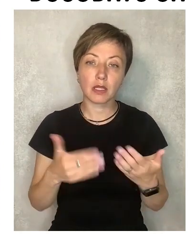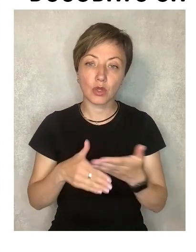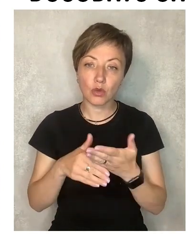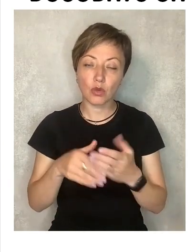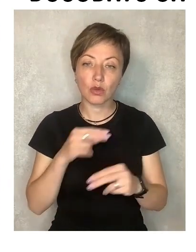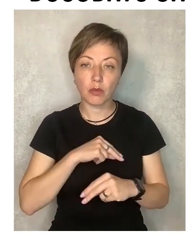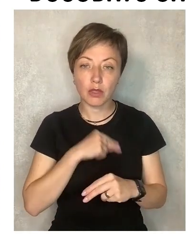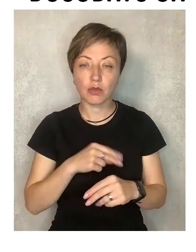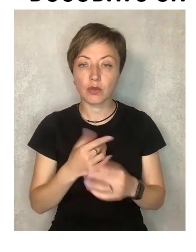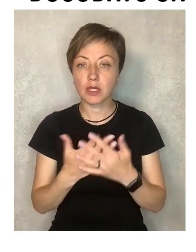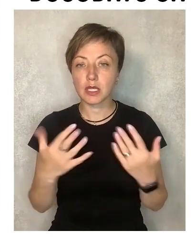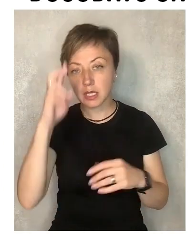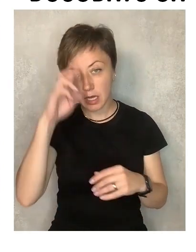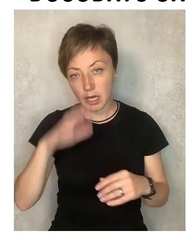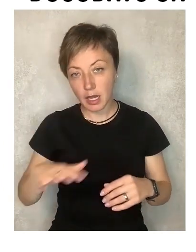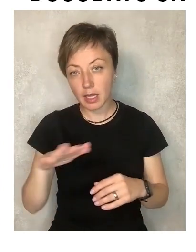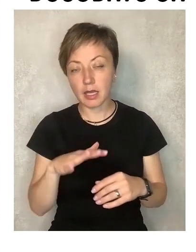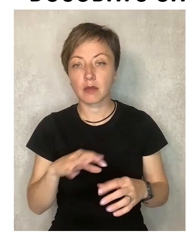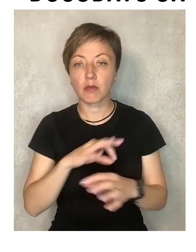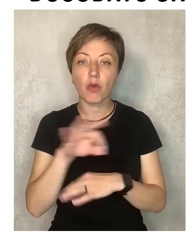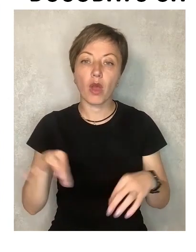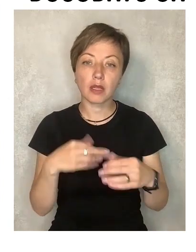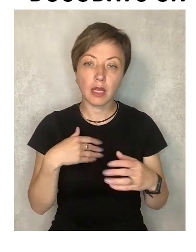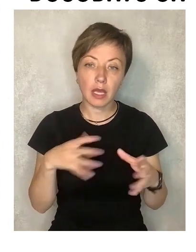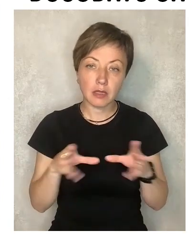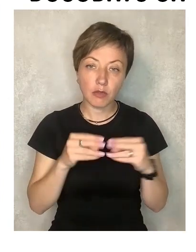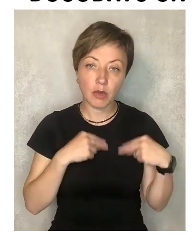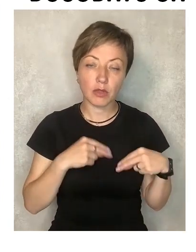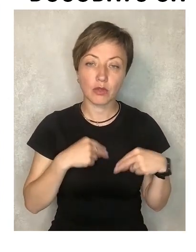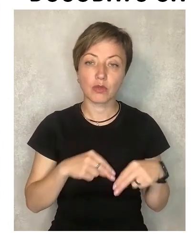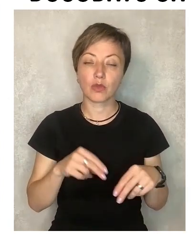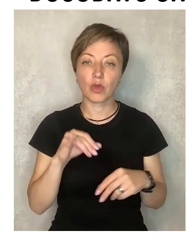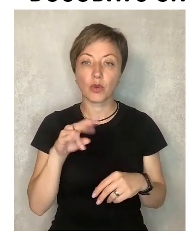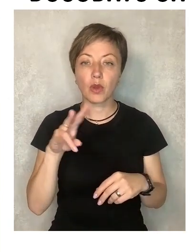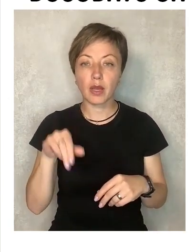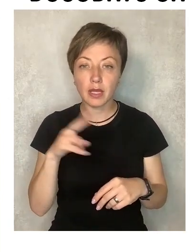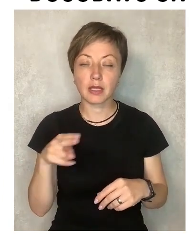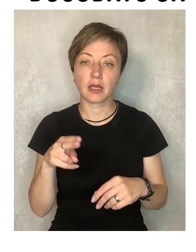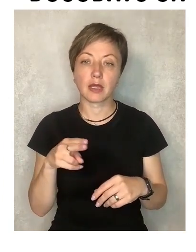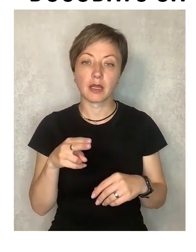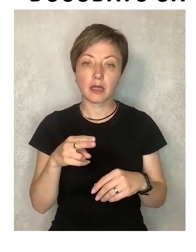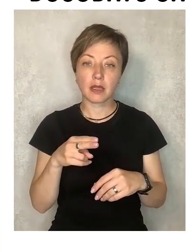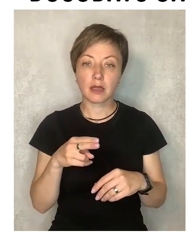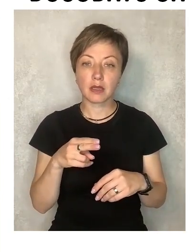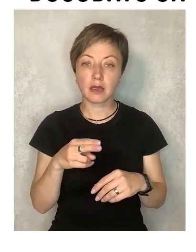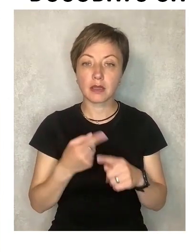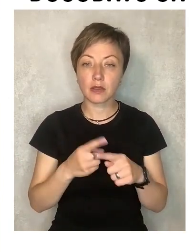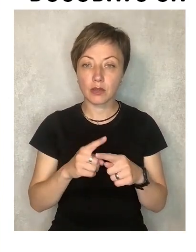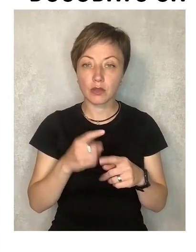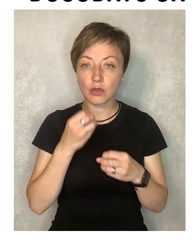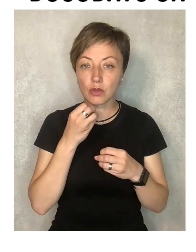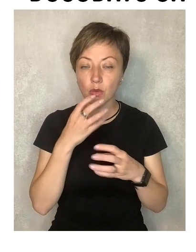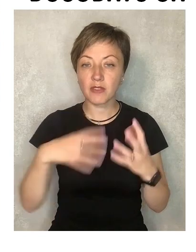з різних країн. Це там проекти, з якими я співпрацюю, Юліт, GIZ, Добре. То в усіх